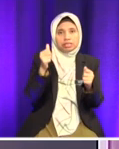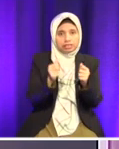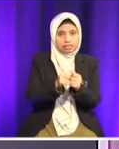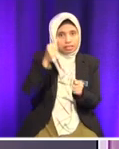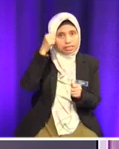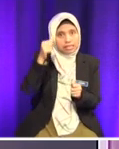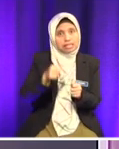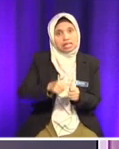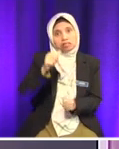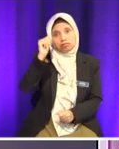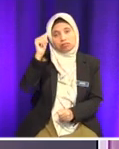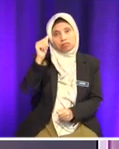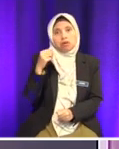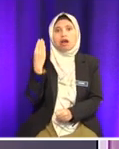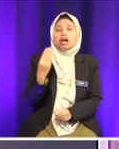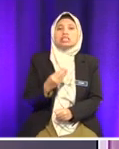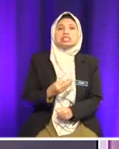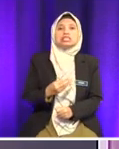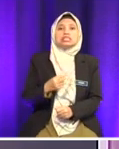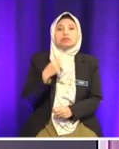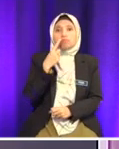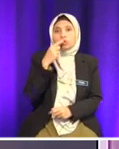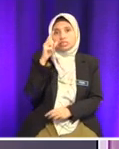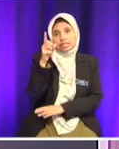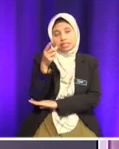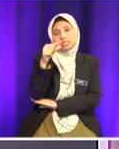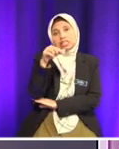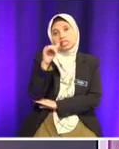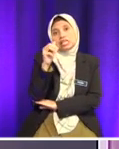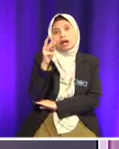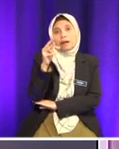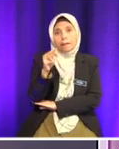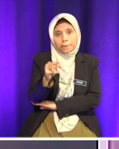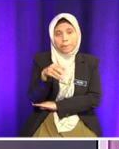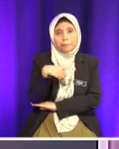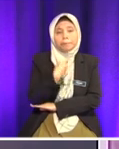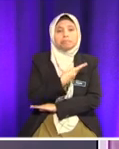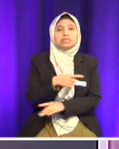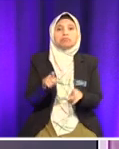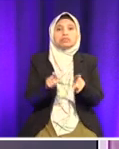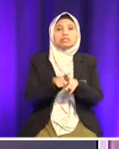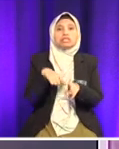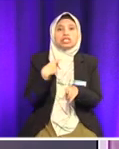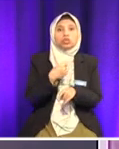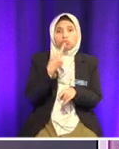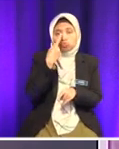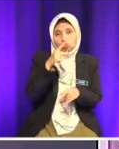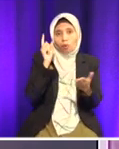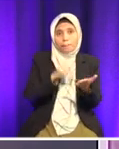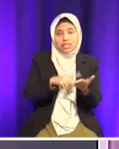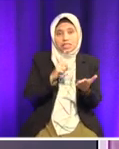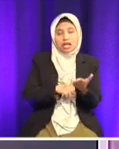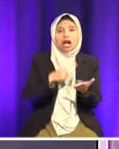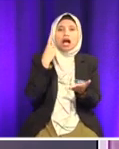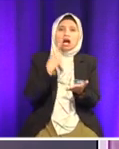sebutnya qiya mulai kita De kawan-kawan kita sahabat-sahabat yang ada bersama-sama kita pada hari ini untuk membincangkan